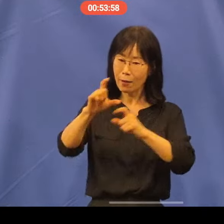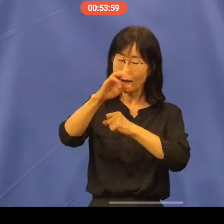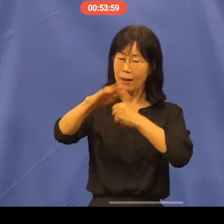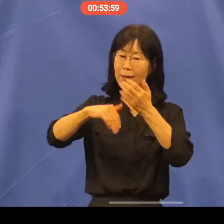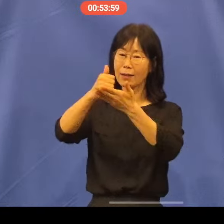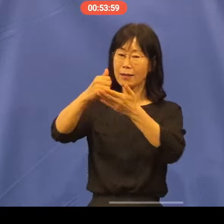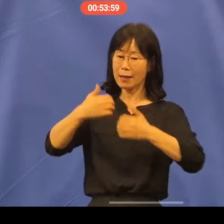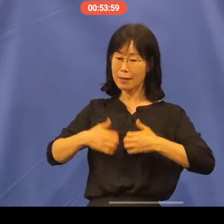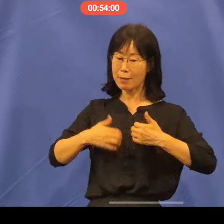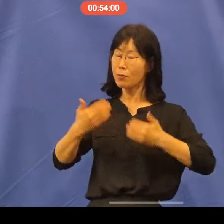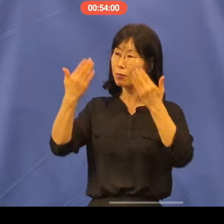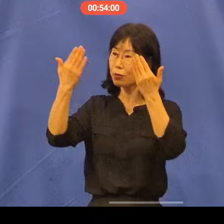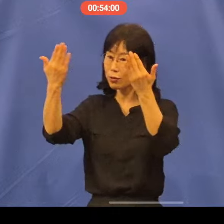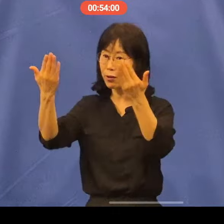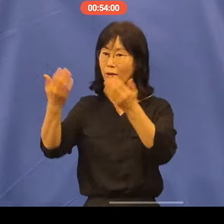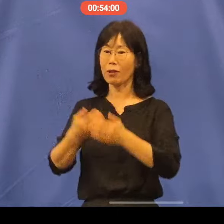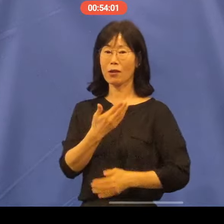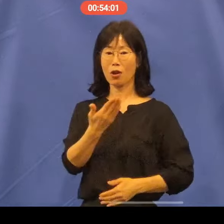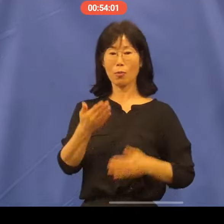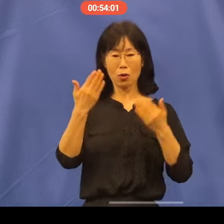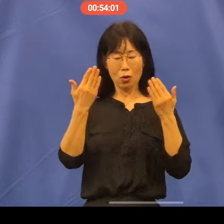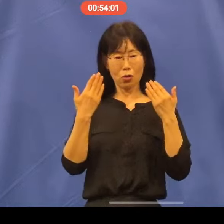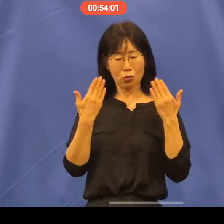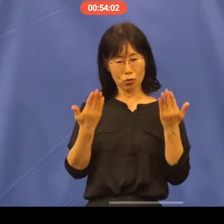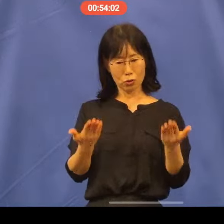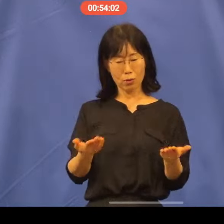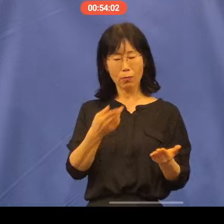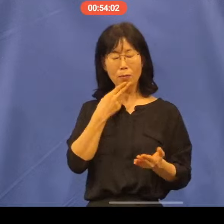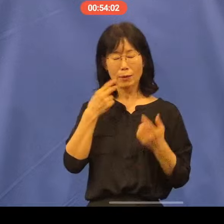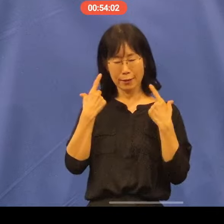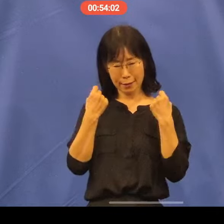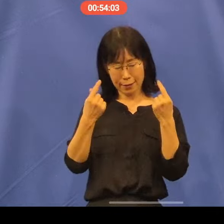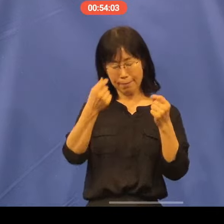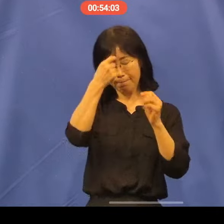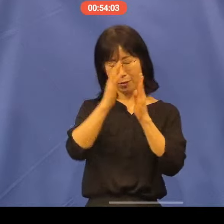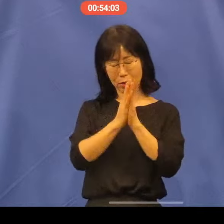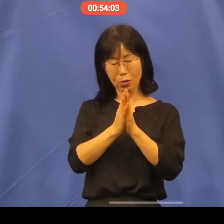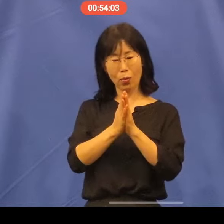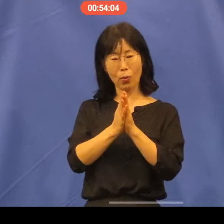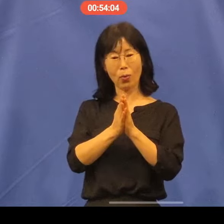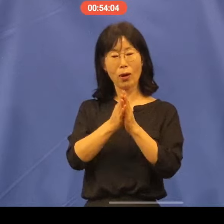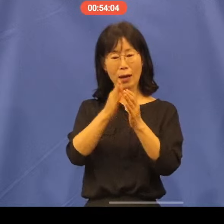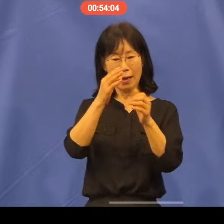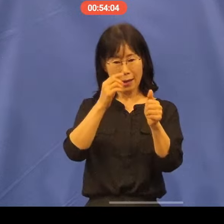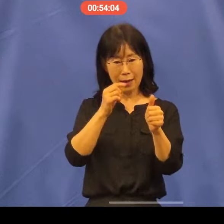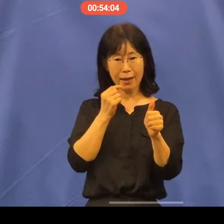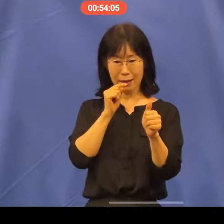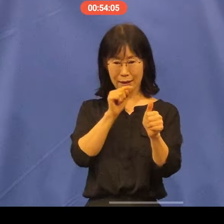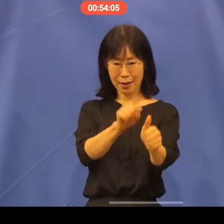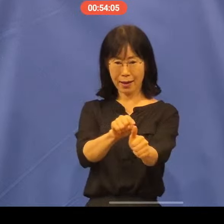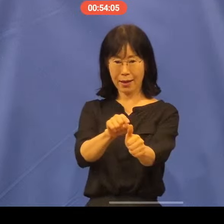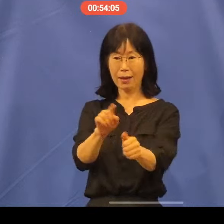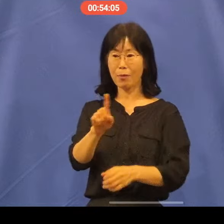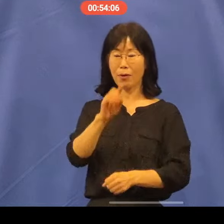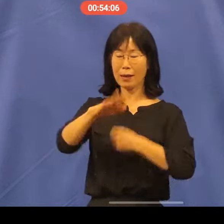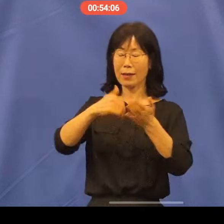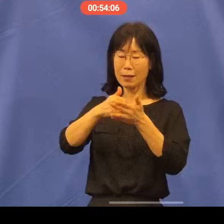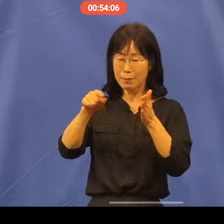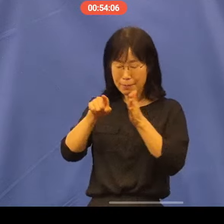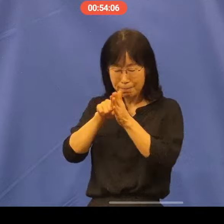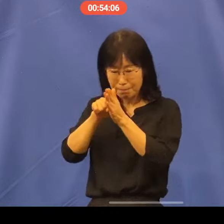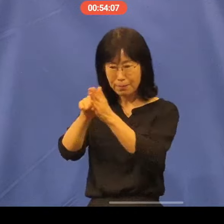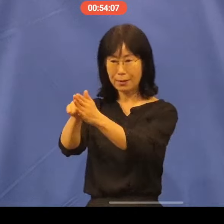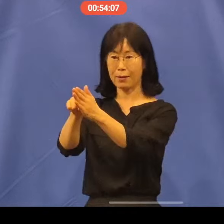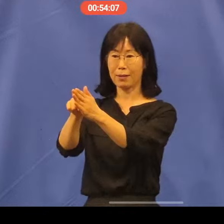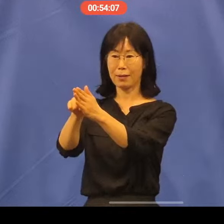여러분, 쉬지 말고 기도하라는 말이 뭡니까? 하나님에 대해서 계속 신뢰하고 나아가라는 거예요. 그분을 신뢰하지 못한다면